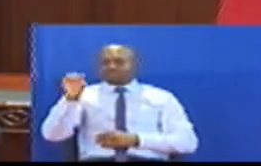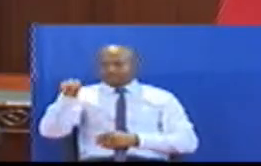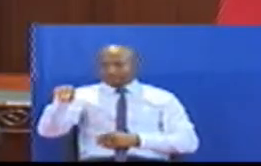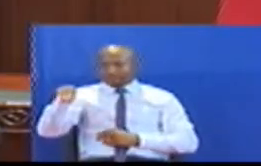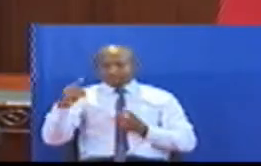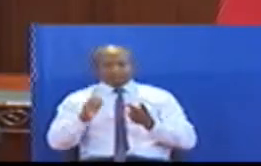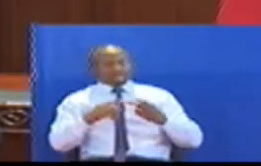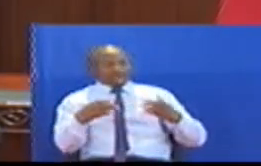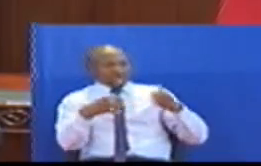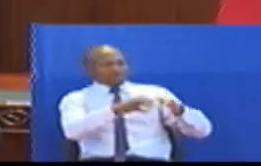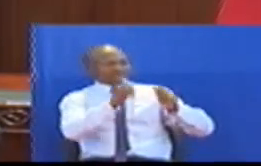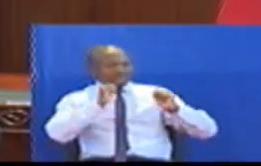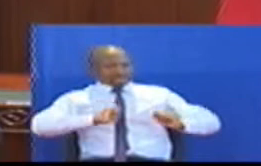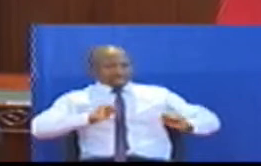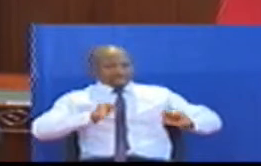siasa